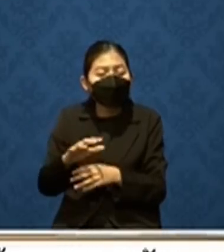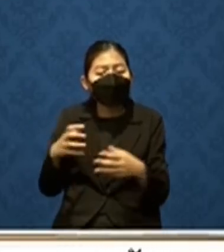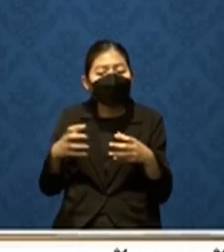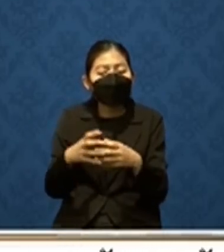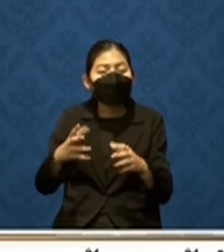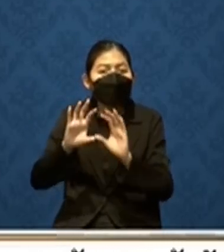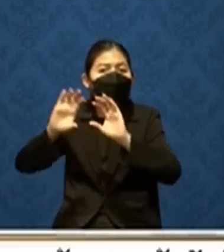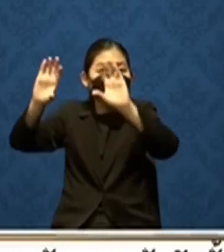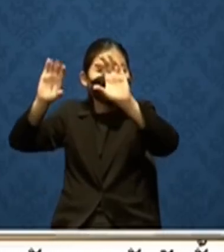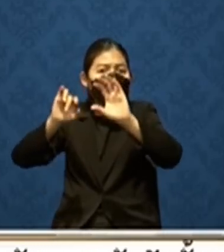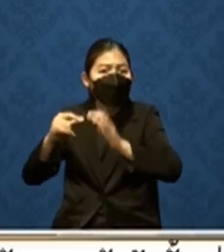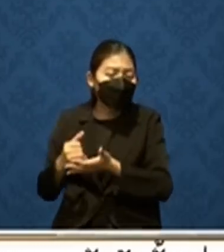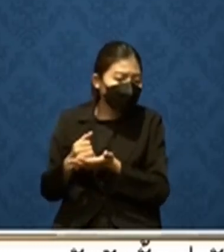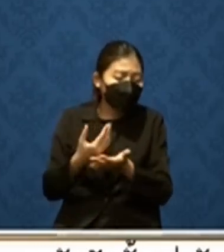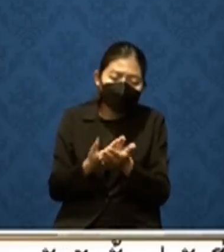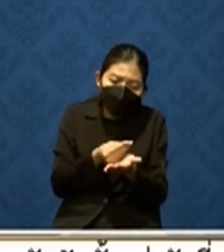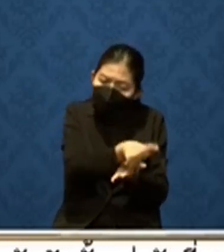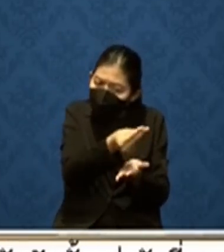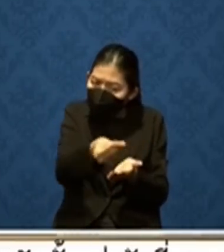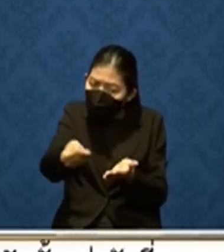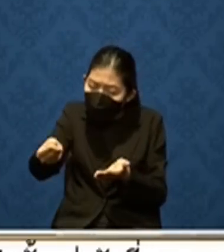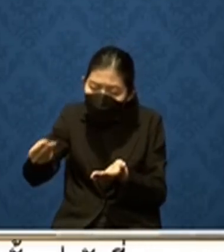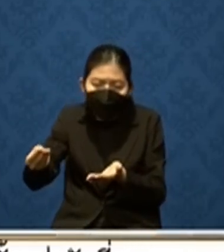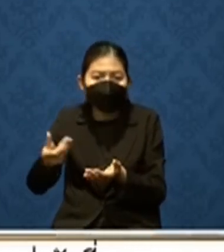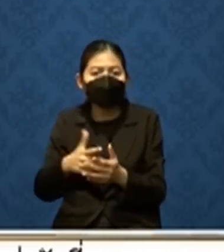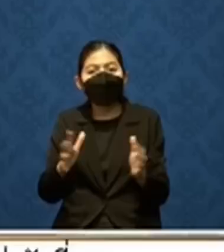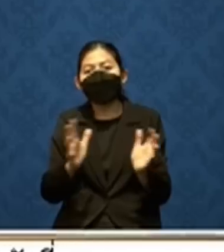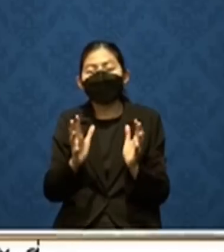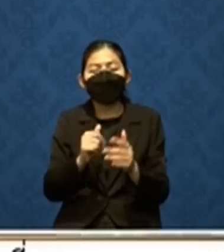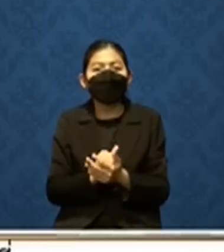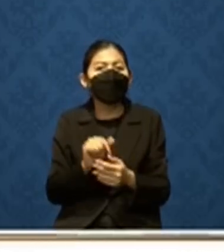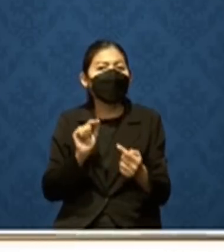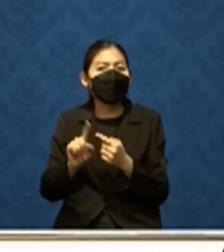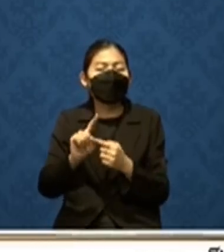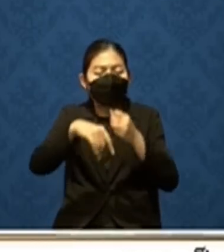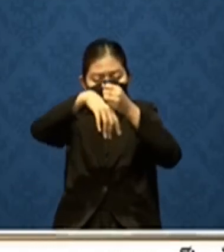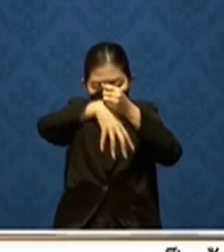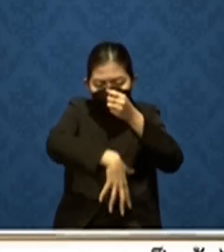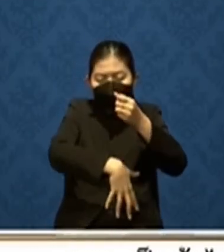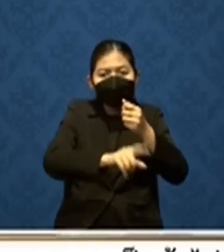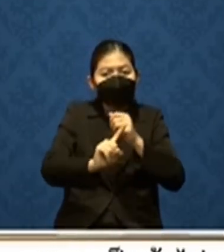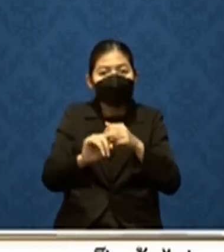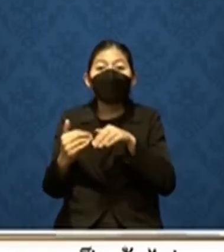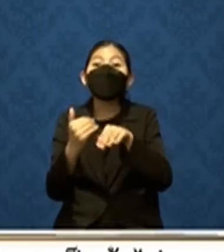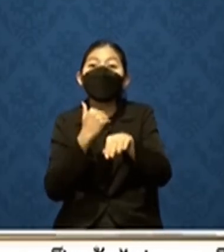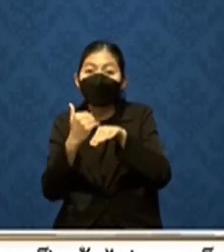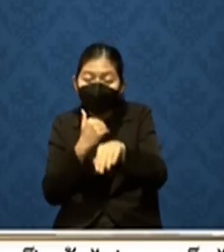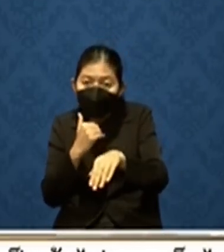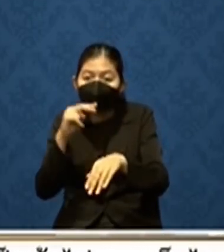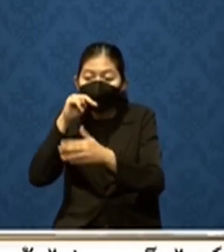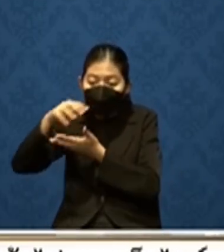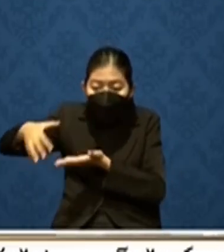ฝ่ายรัฐบาลอย่างแจ้งชัดเขียนโดยเฉพาะทรงสร้างพื้นฐานเรื่องถนนหนทางเรื่องแหล่ง